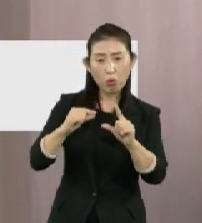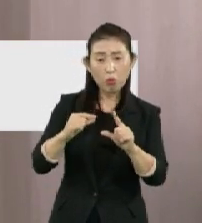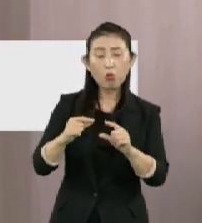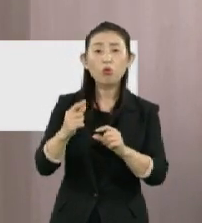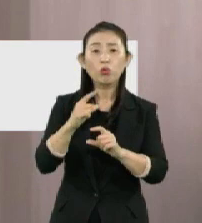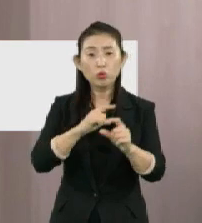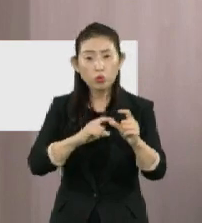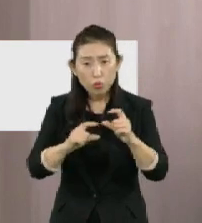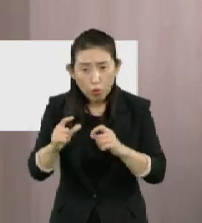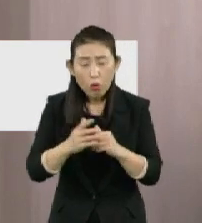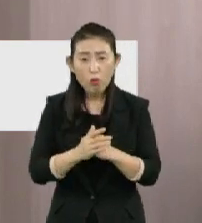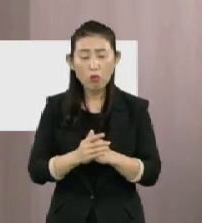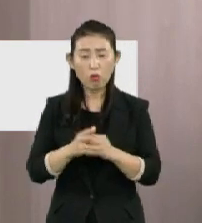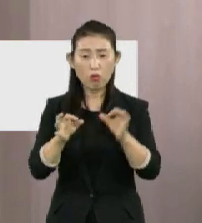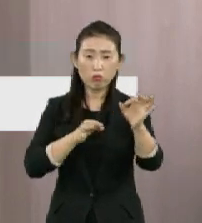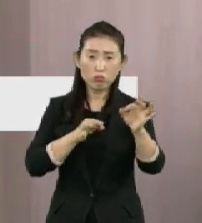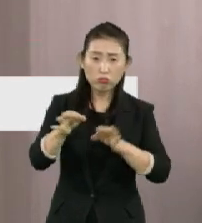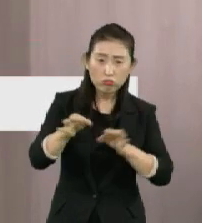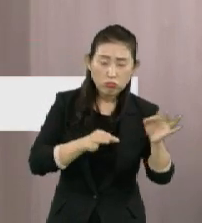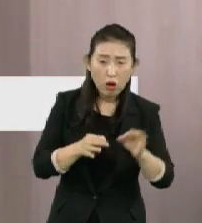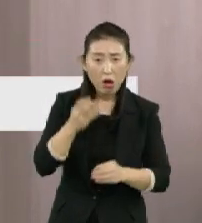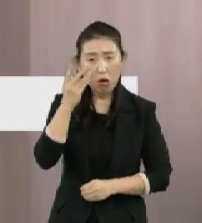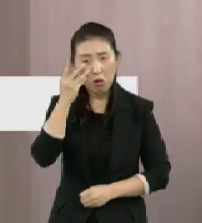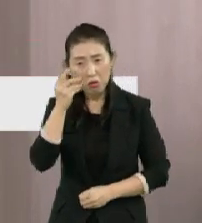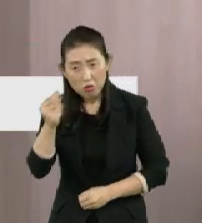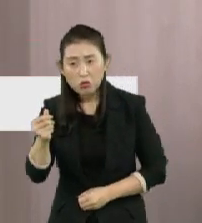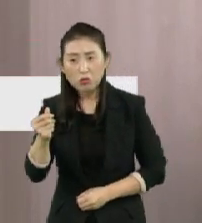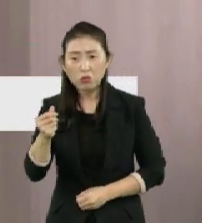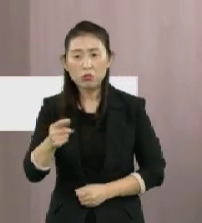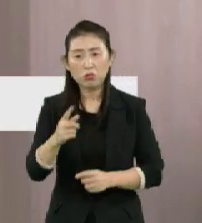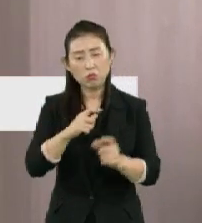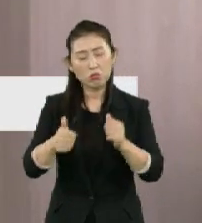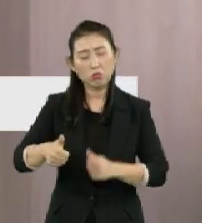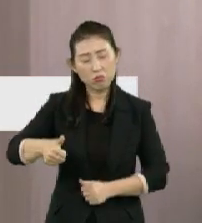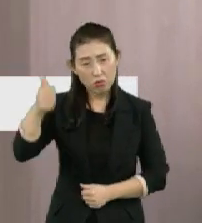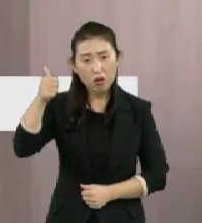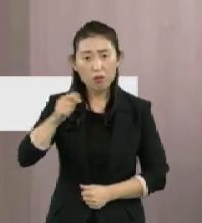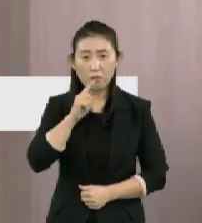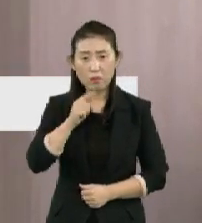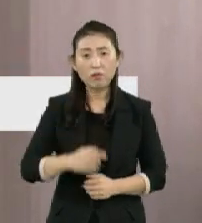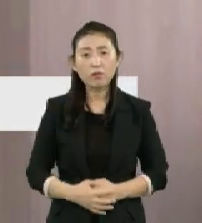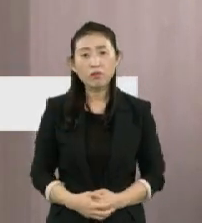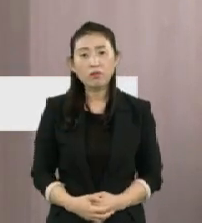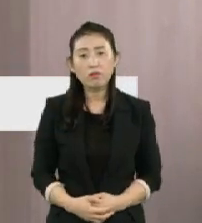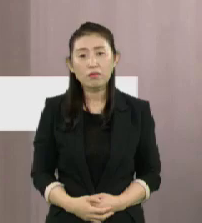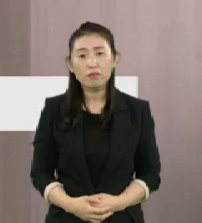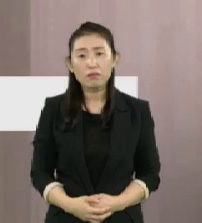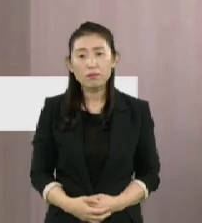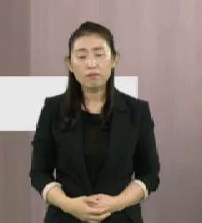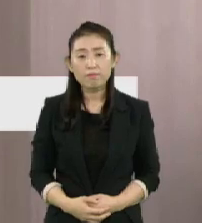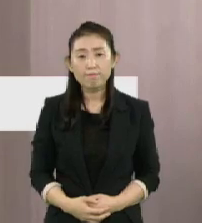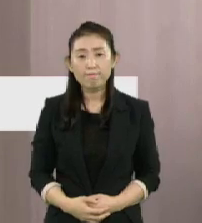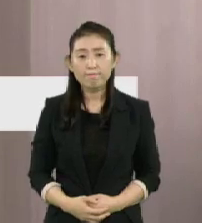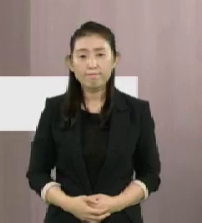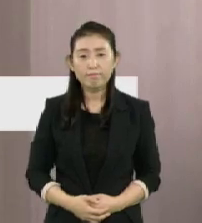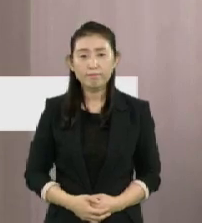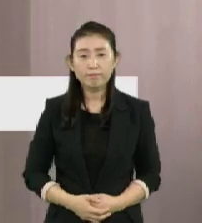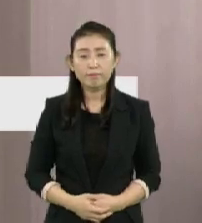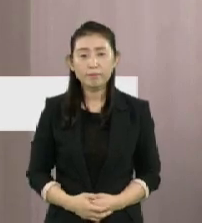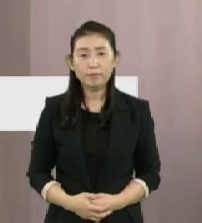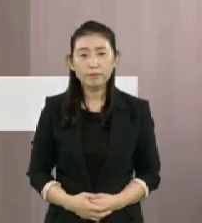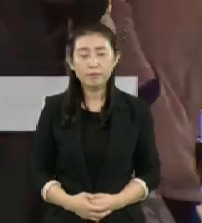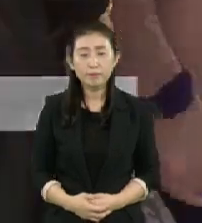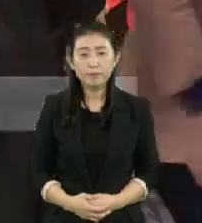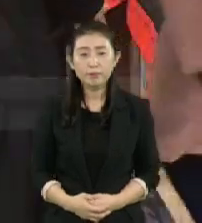지역사랑 상품권 소비지출 중대 그 효과는 정말 장기적이고 지속적이라고 할